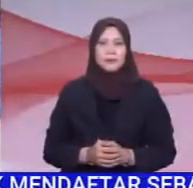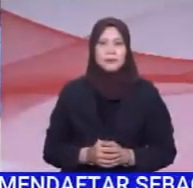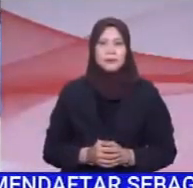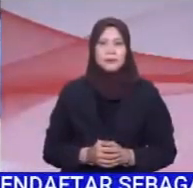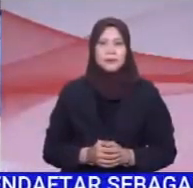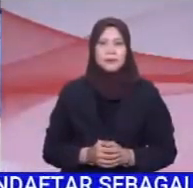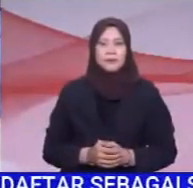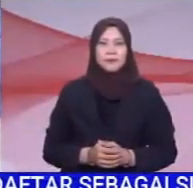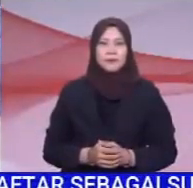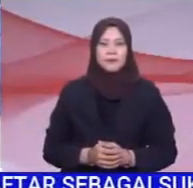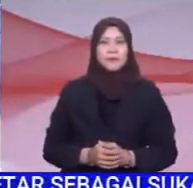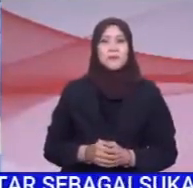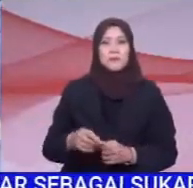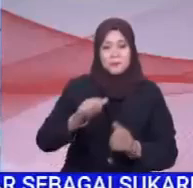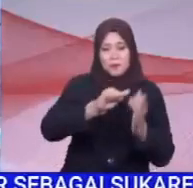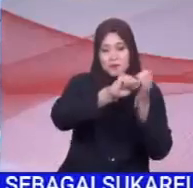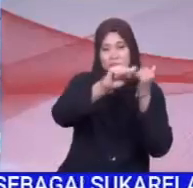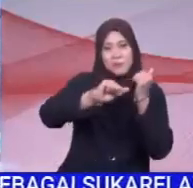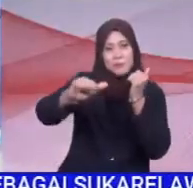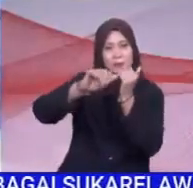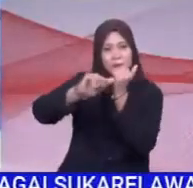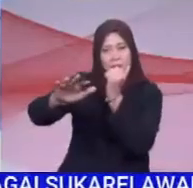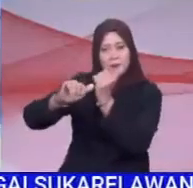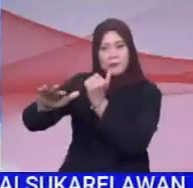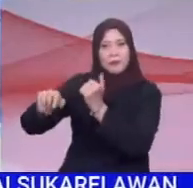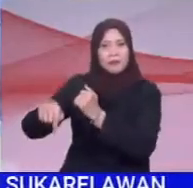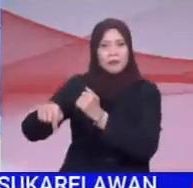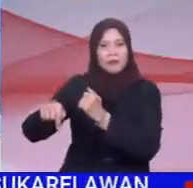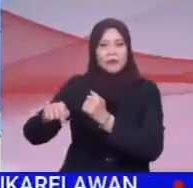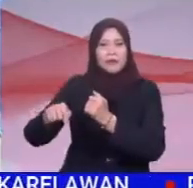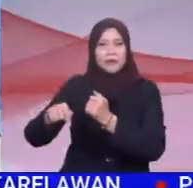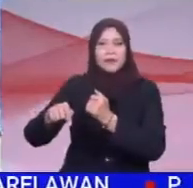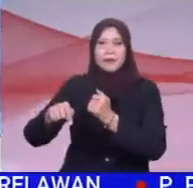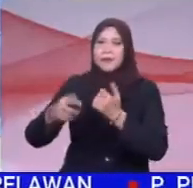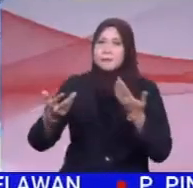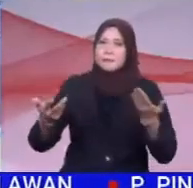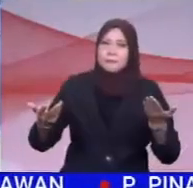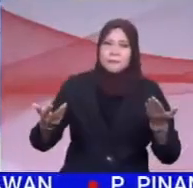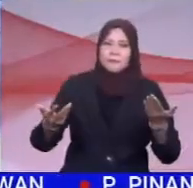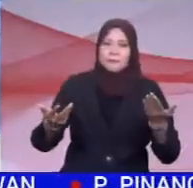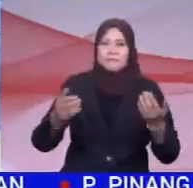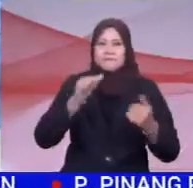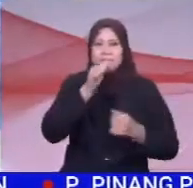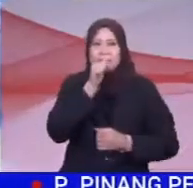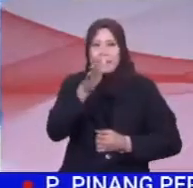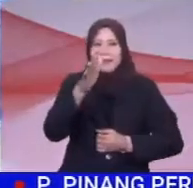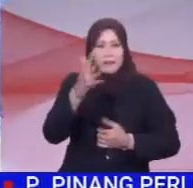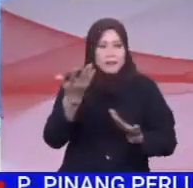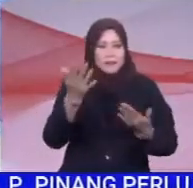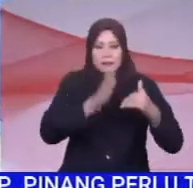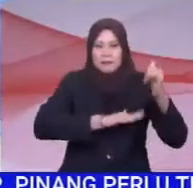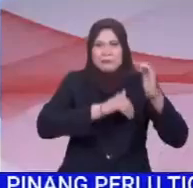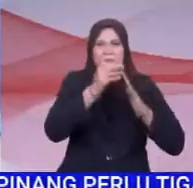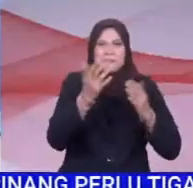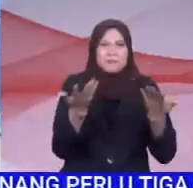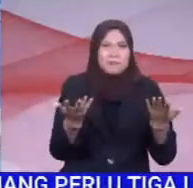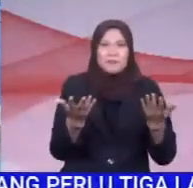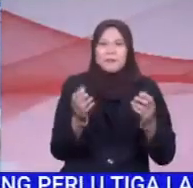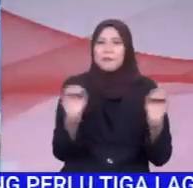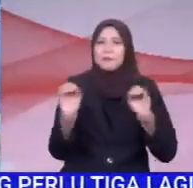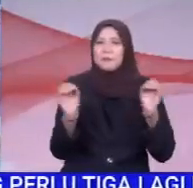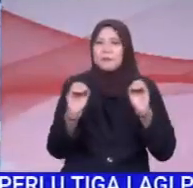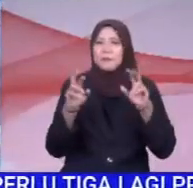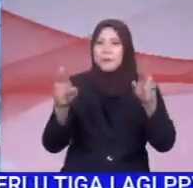Bukan kempen-kempen seperti ini, dia memberi perasaan yang tidak senang kepada rakyat. Seolah-olah banyak